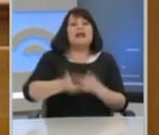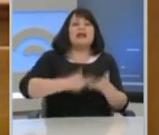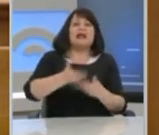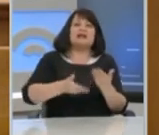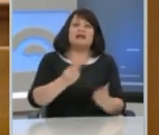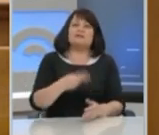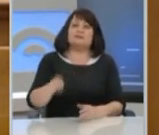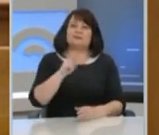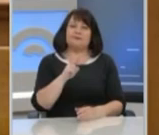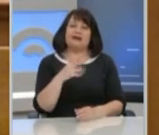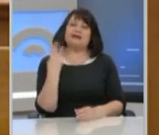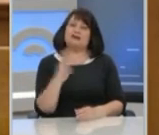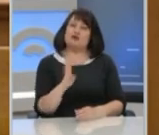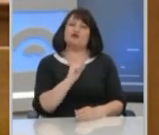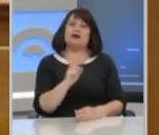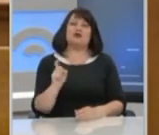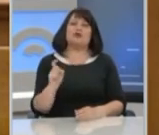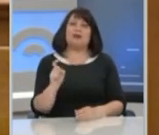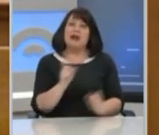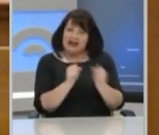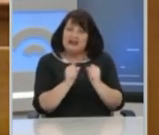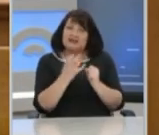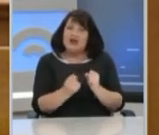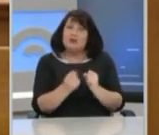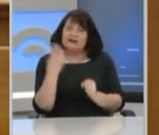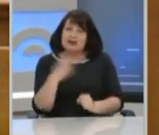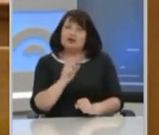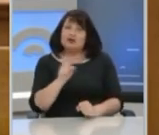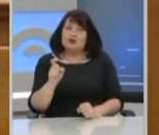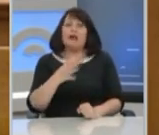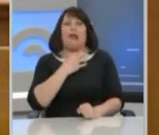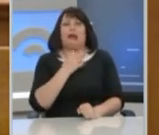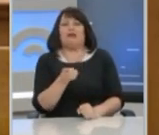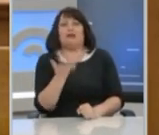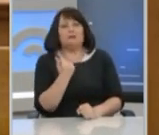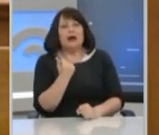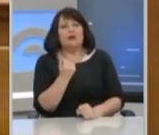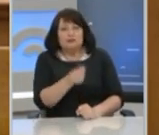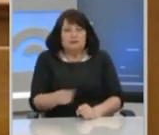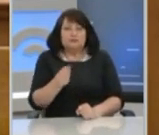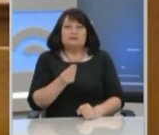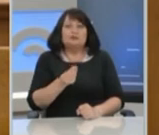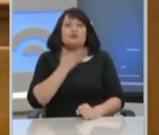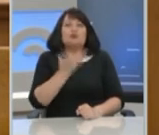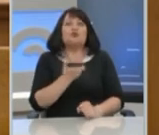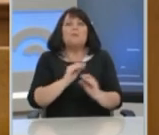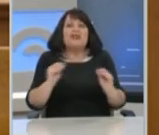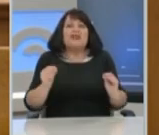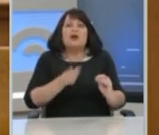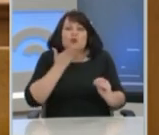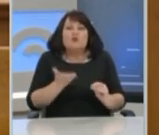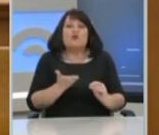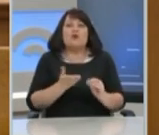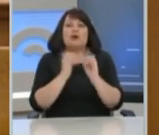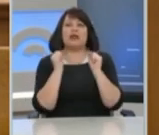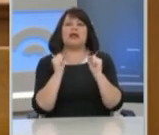αυξήσαμε και τα 300 εκατομμύρια σε συνθήκες κρίσης και δημοσιονομικής στενότητας τις δαπάνες για την υγεία και την παιδεία.